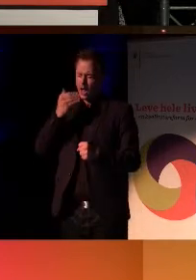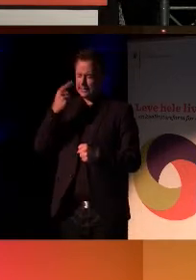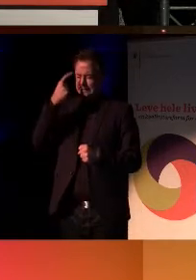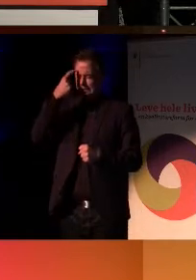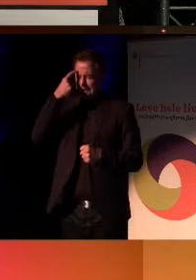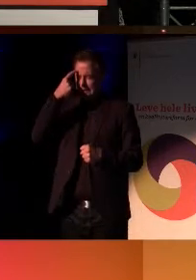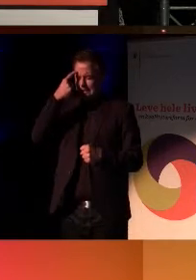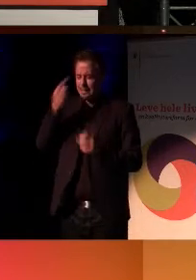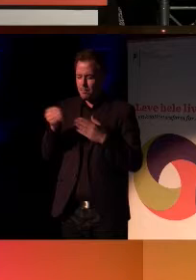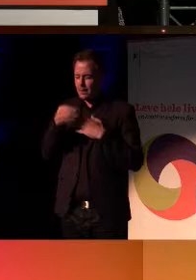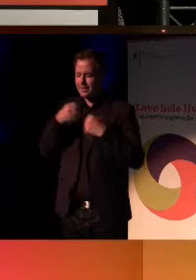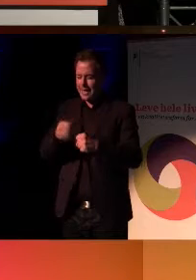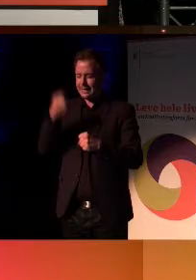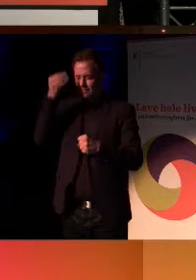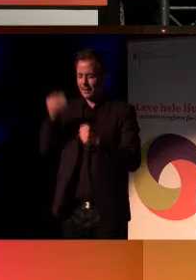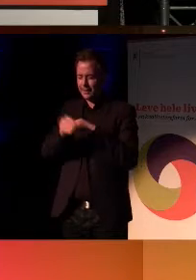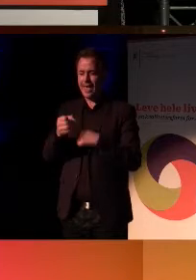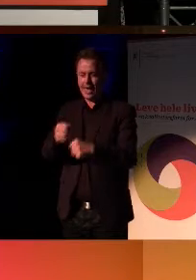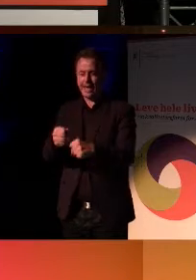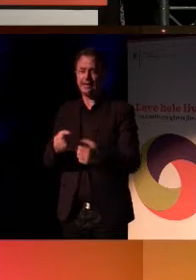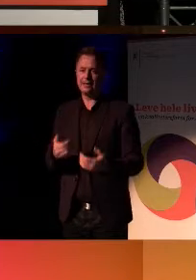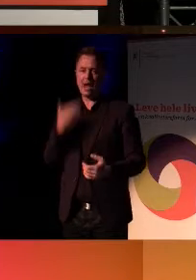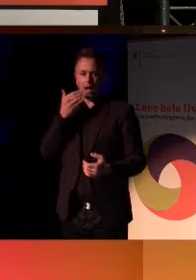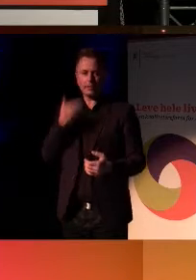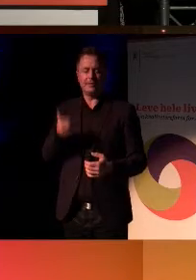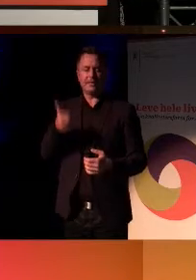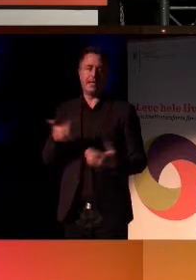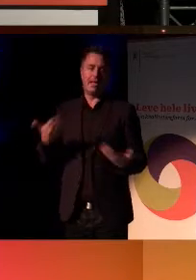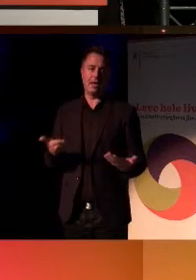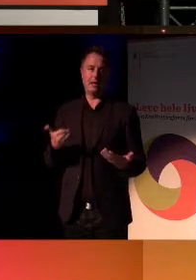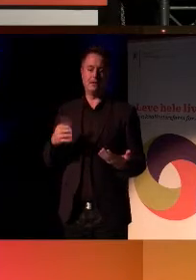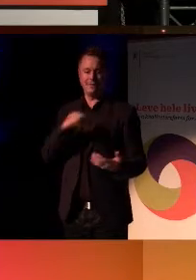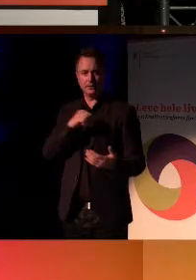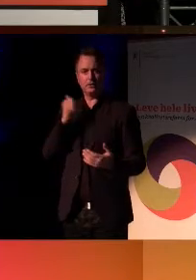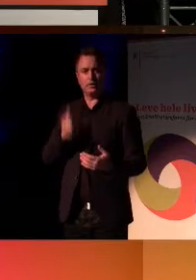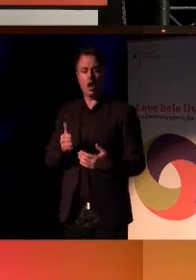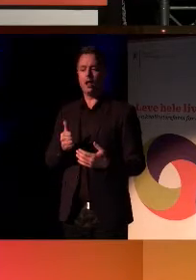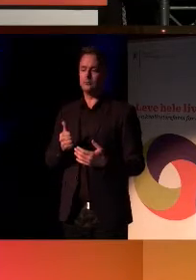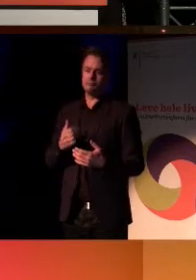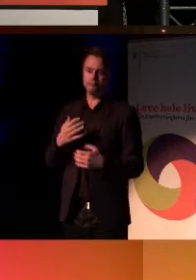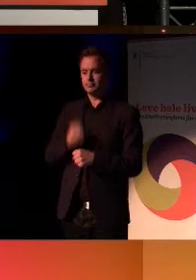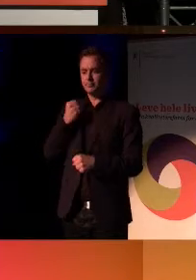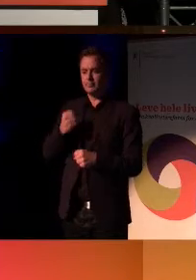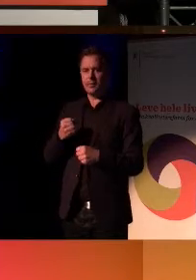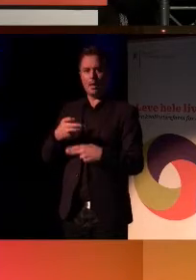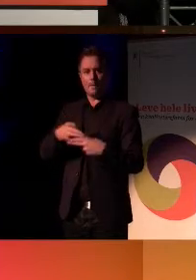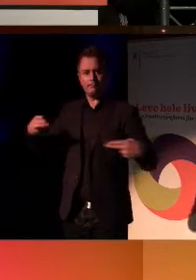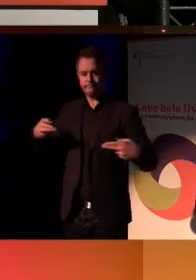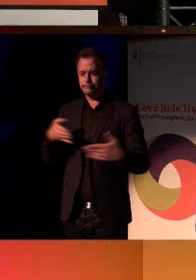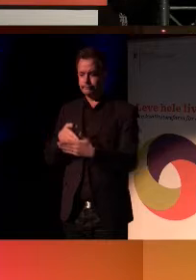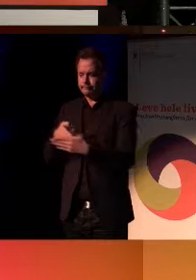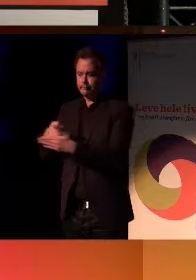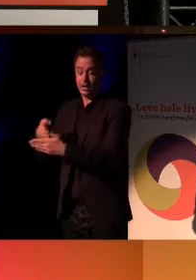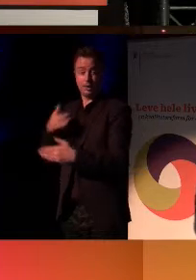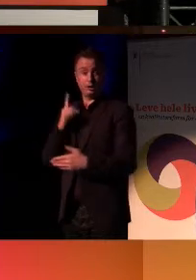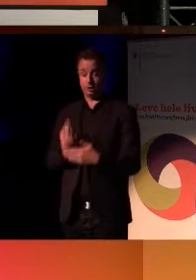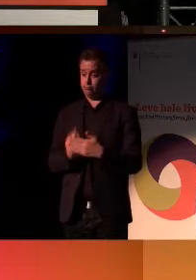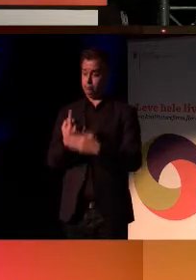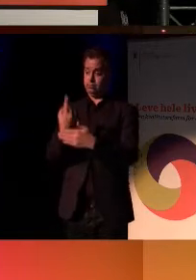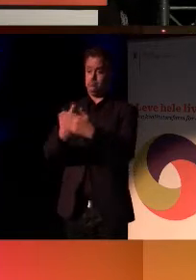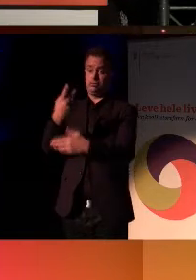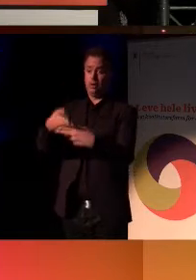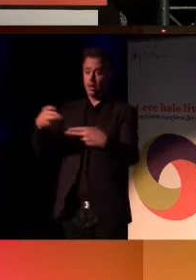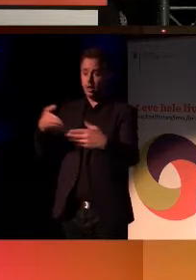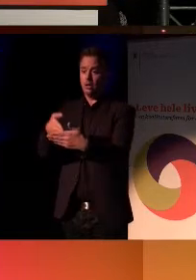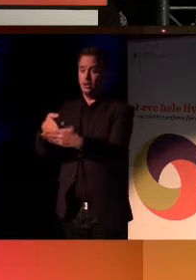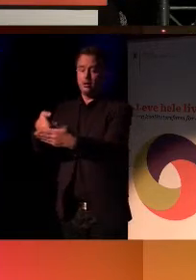aldri gjøre. Det det dreier seg om. Å bli god til å identifisere barrierer. De kommer hele tiden, og det må du jobbe